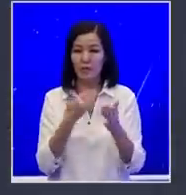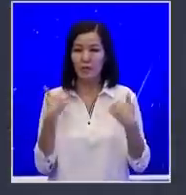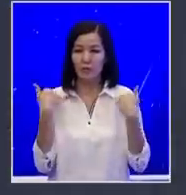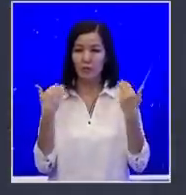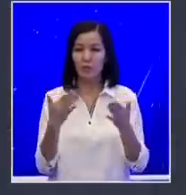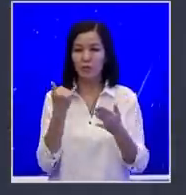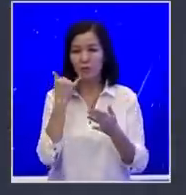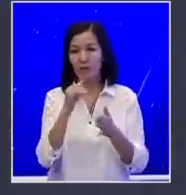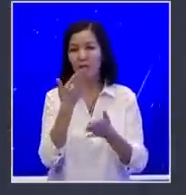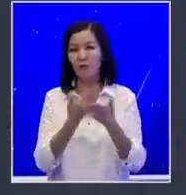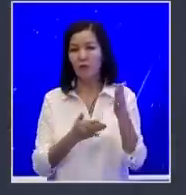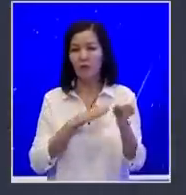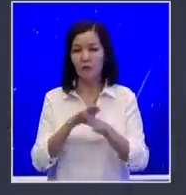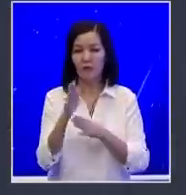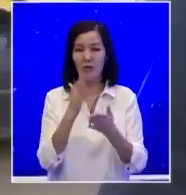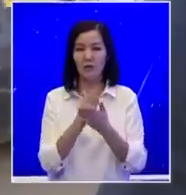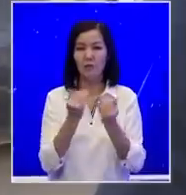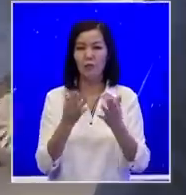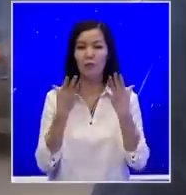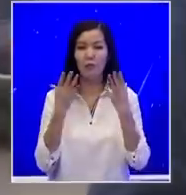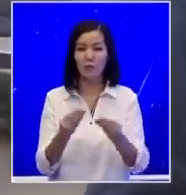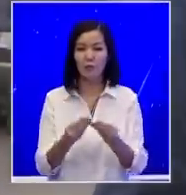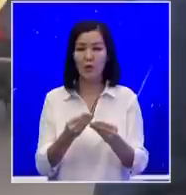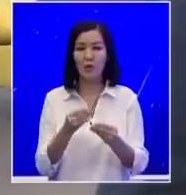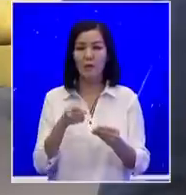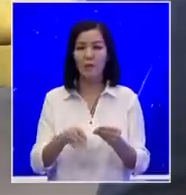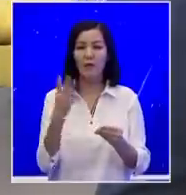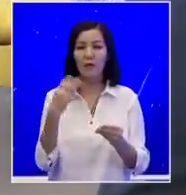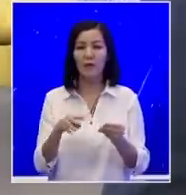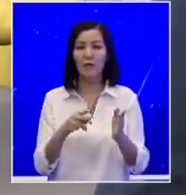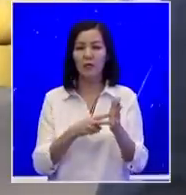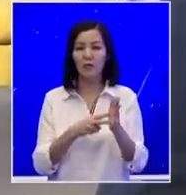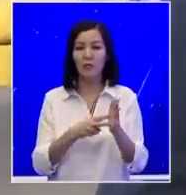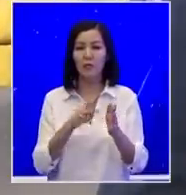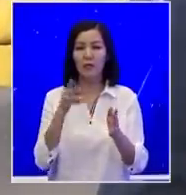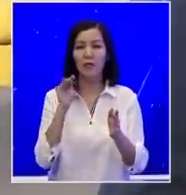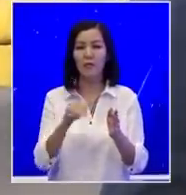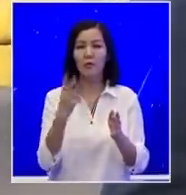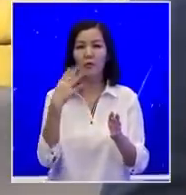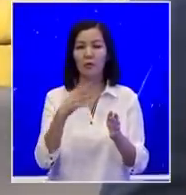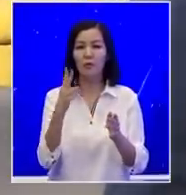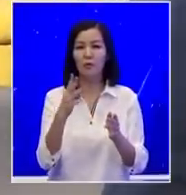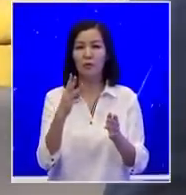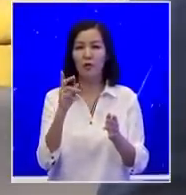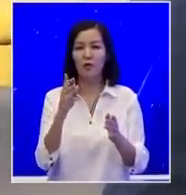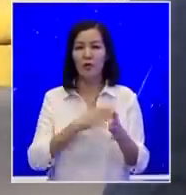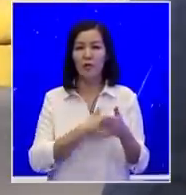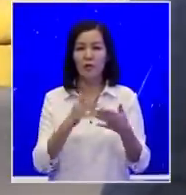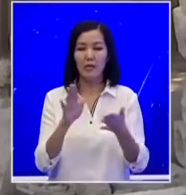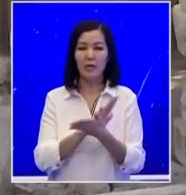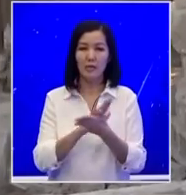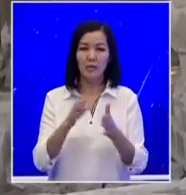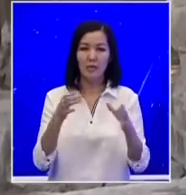соған байланысты жұмыс атқарылып жатыр. Жылдың басында бізде 1043 ерікті болатын болса, қазіргі уақытта 2043 ерікті көрсе осы 3-4 айдың